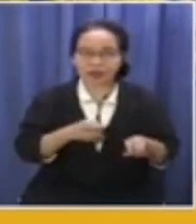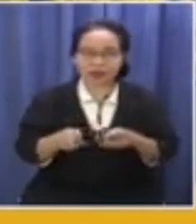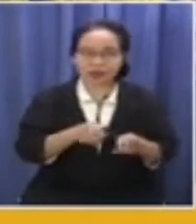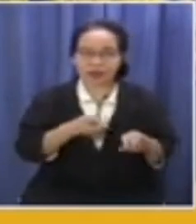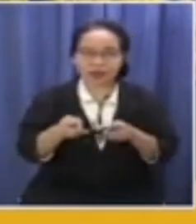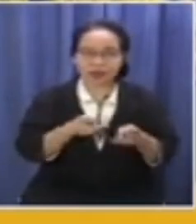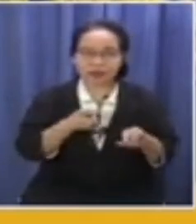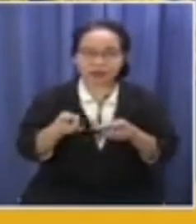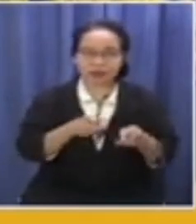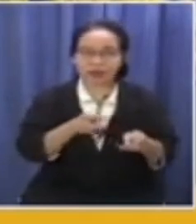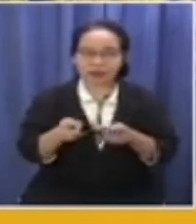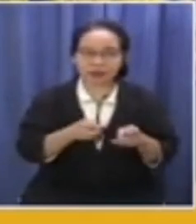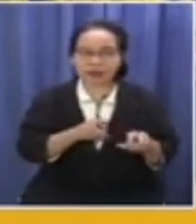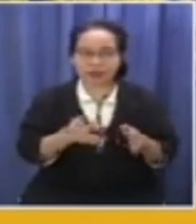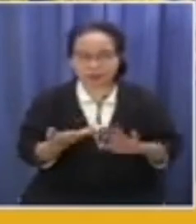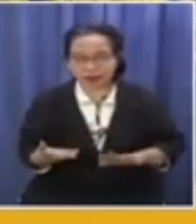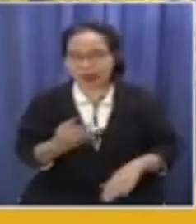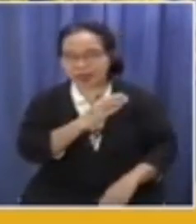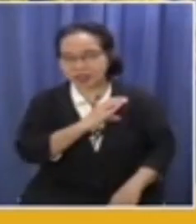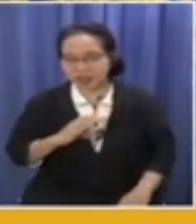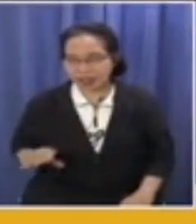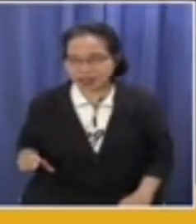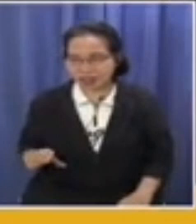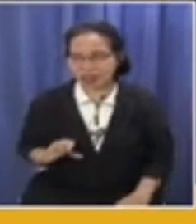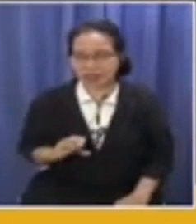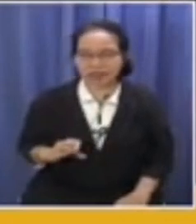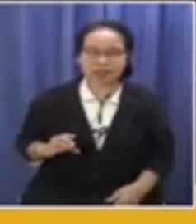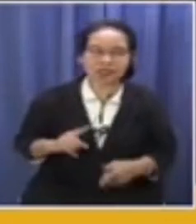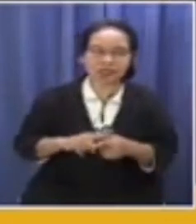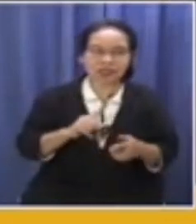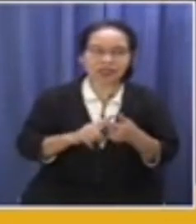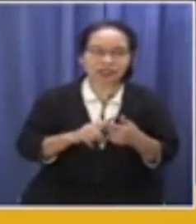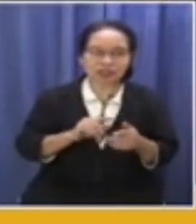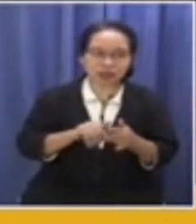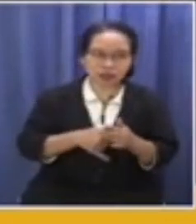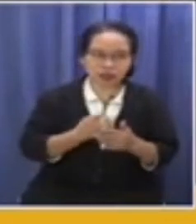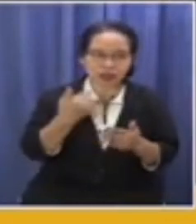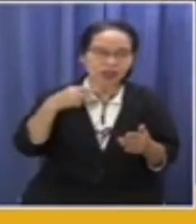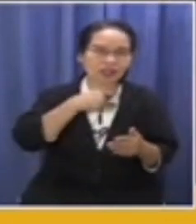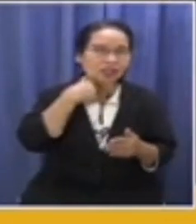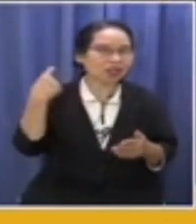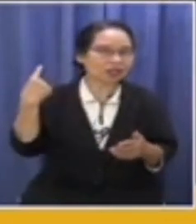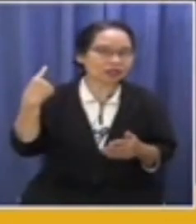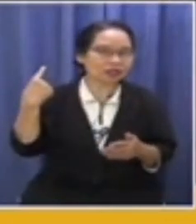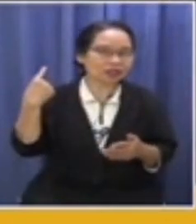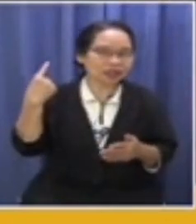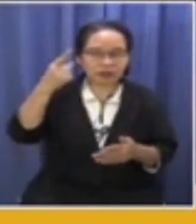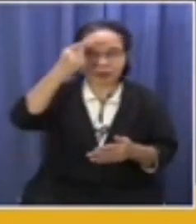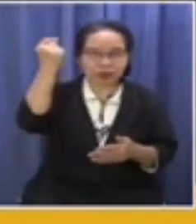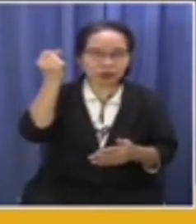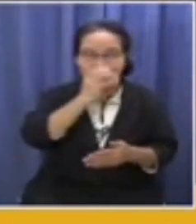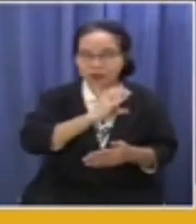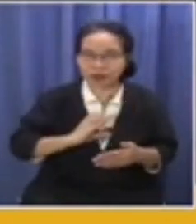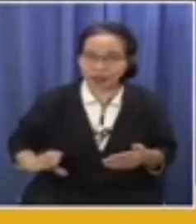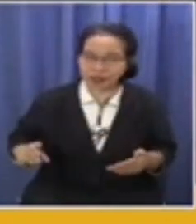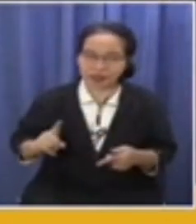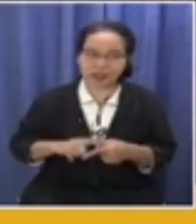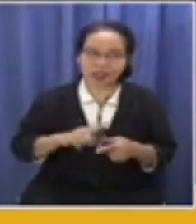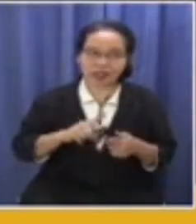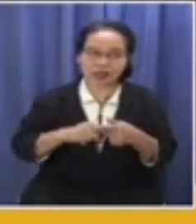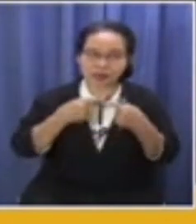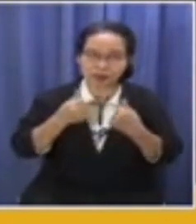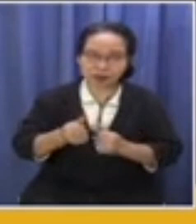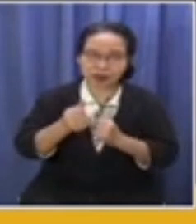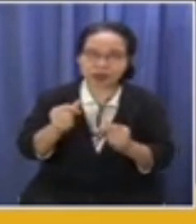ika yung mga namatay kay Kristo na yon yung mga hinugutan ang ulo dahil kay Kristo